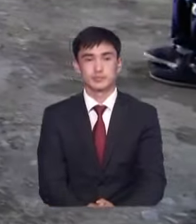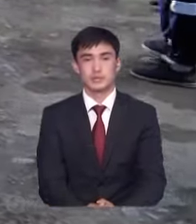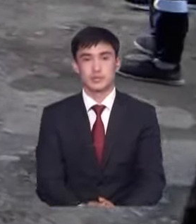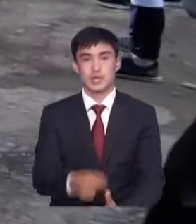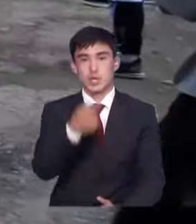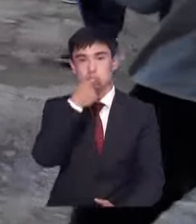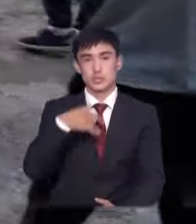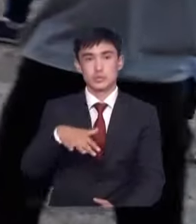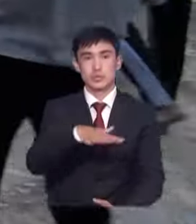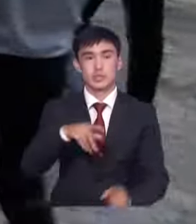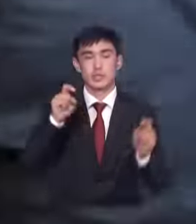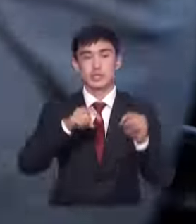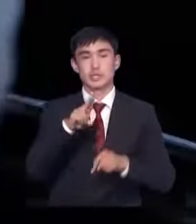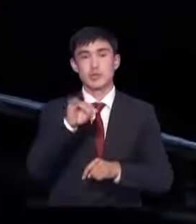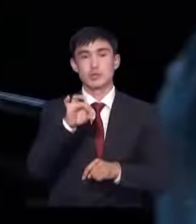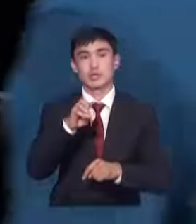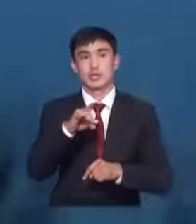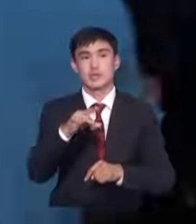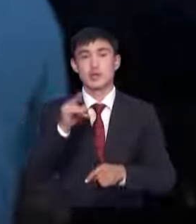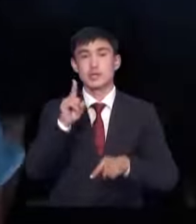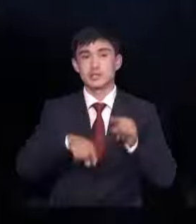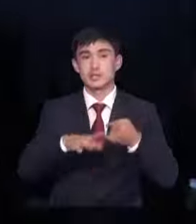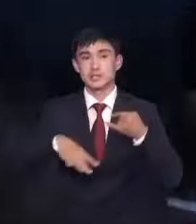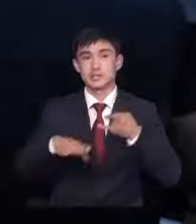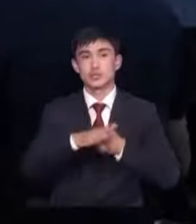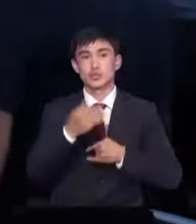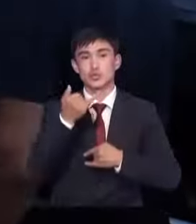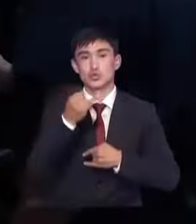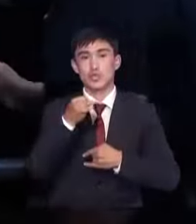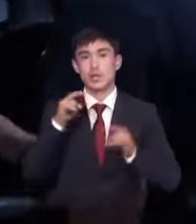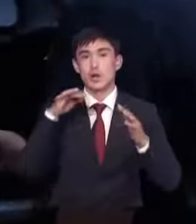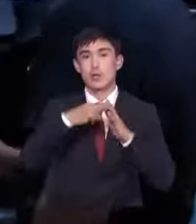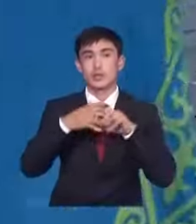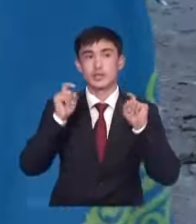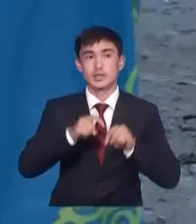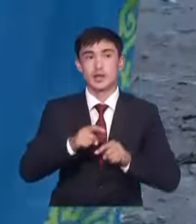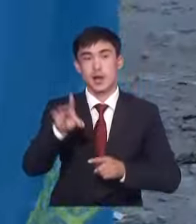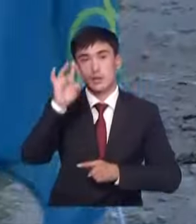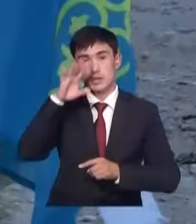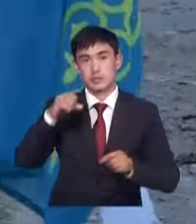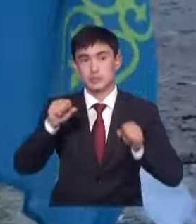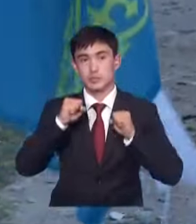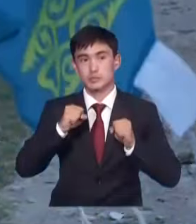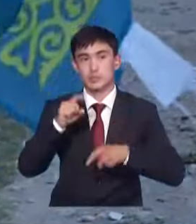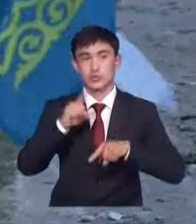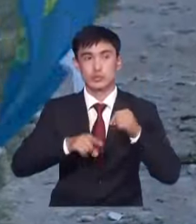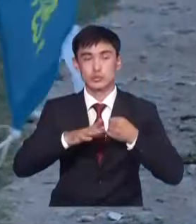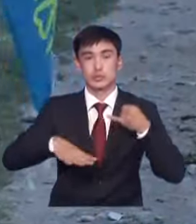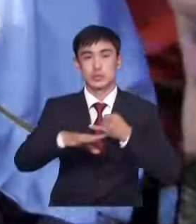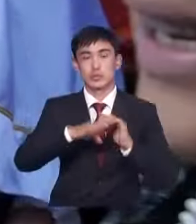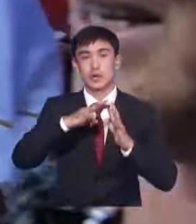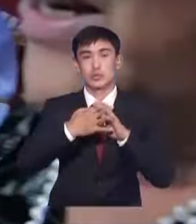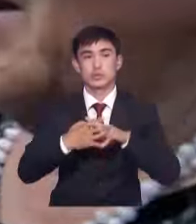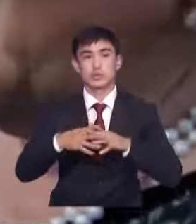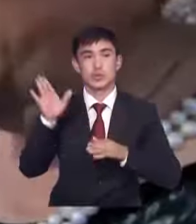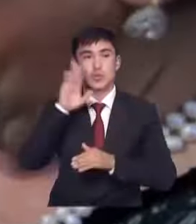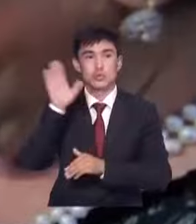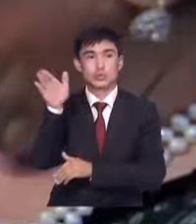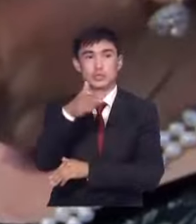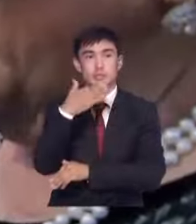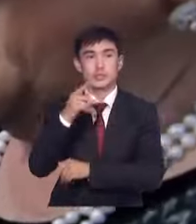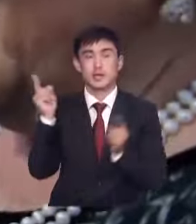Жаркент өңіріне жеткен Демеу Жадраев алдымен кіндік қаны тамған Шырал ауылына соқты. Атақты балуанды туып өскен үйінде ауылдастары көк туды